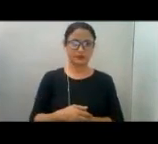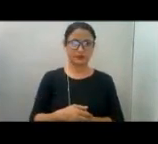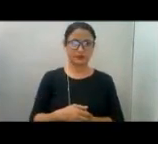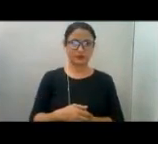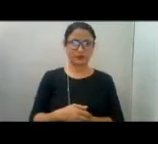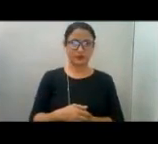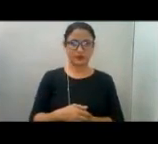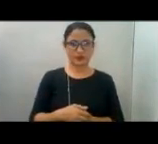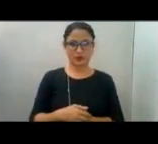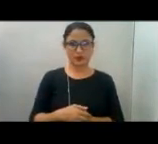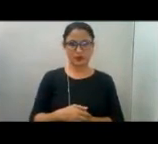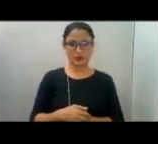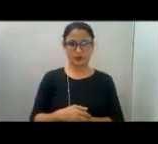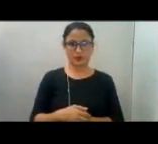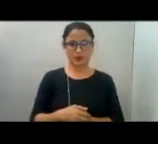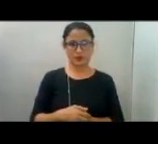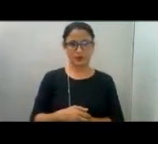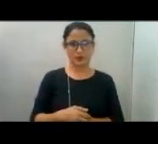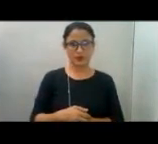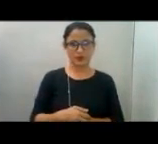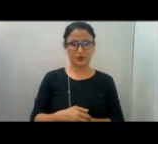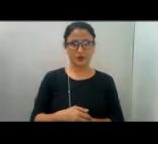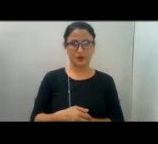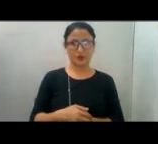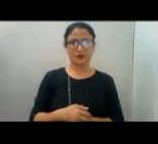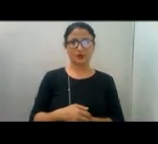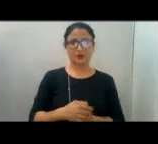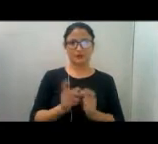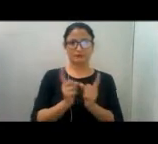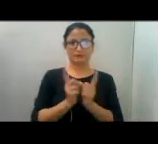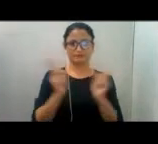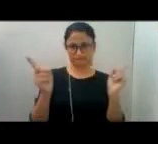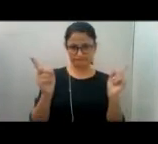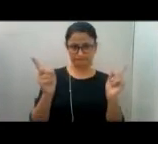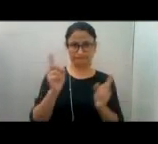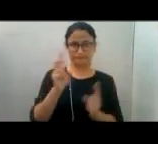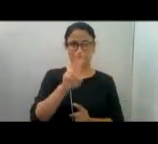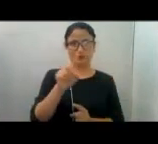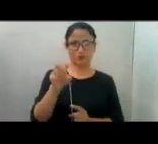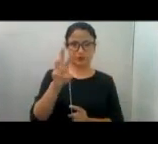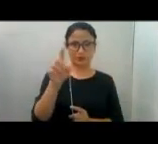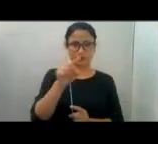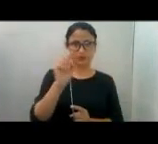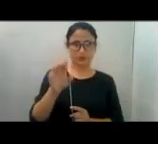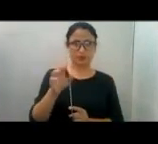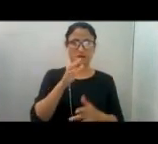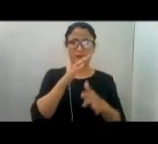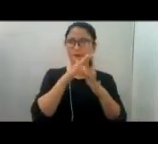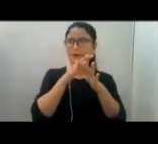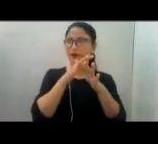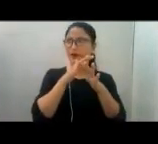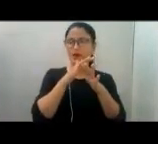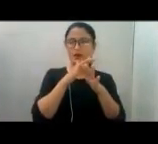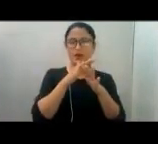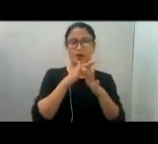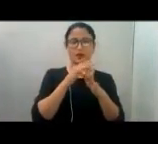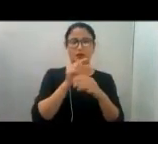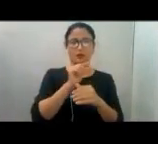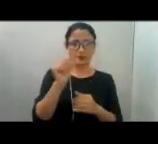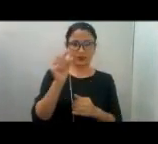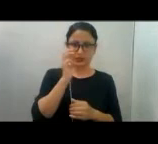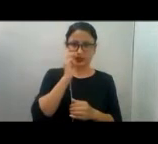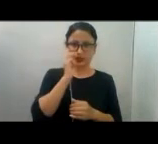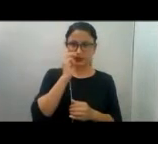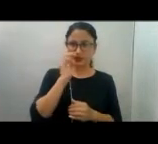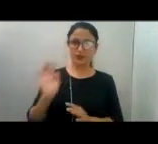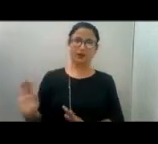विडो 2% हुनुहुन्छ भने डिभोर्स 2.3% हुनुहुन्छ. विवाहको टाइपमा चाहिँ कस्तो